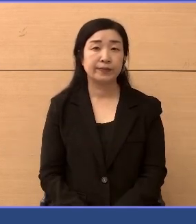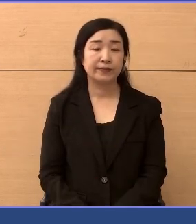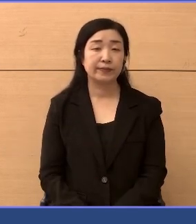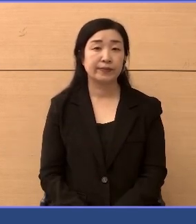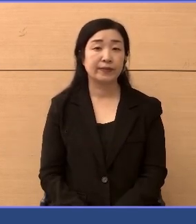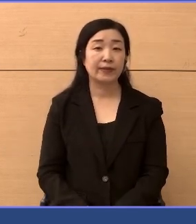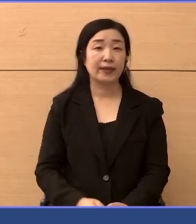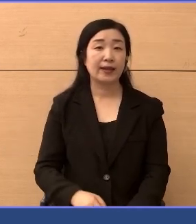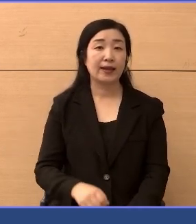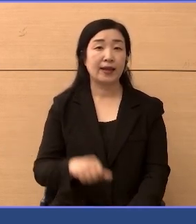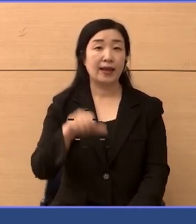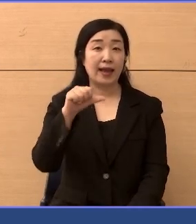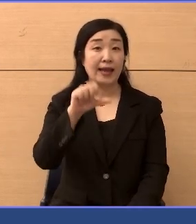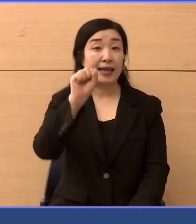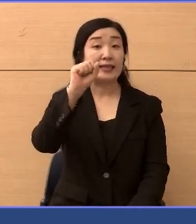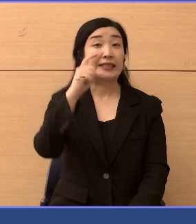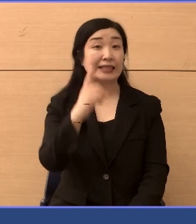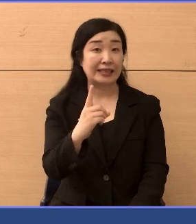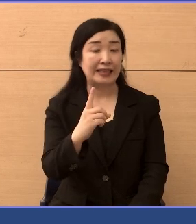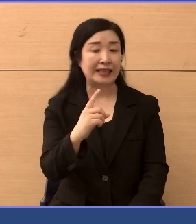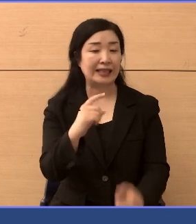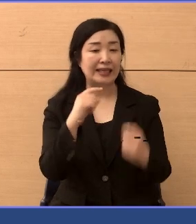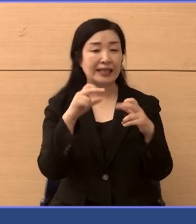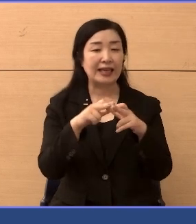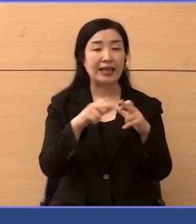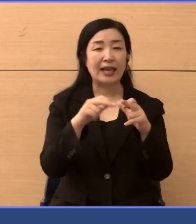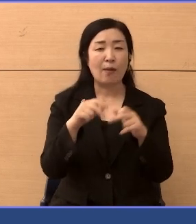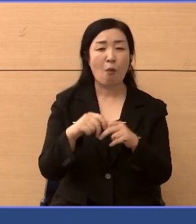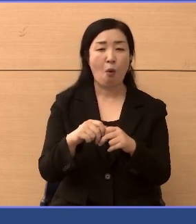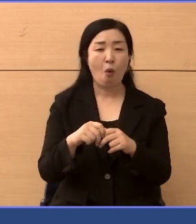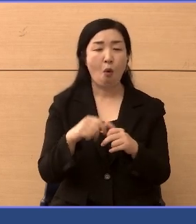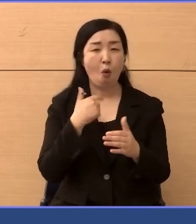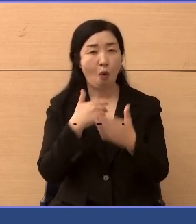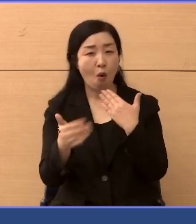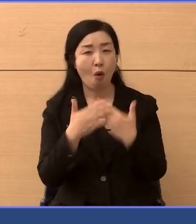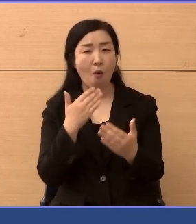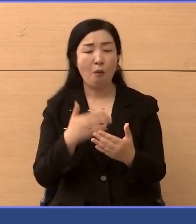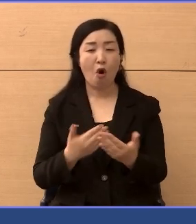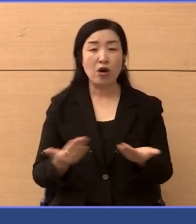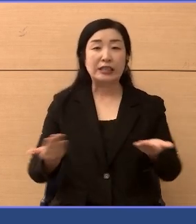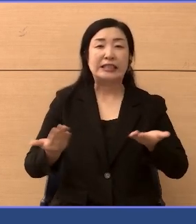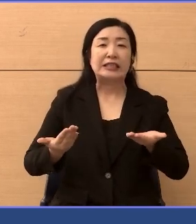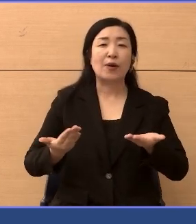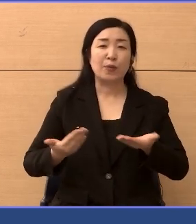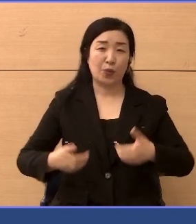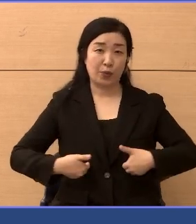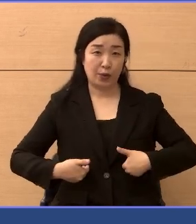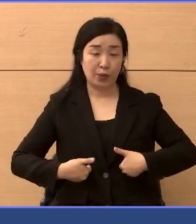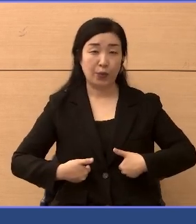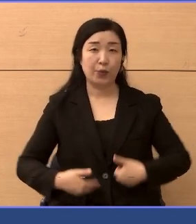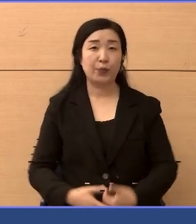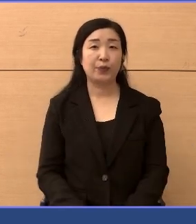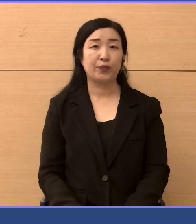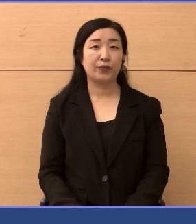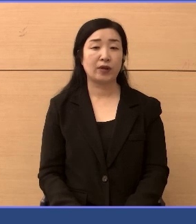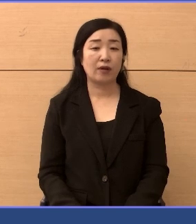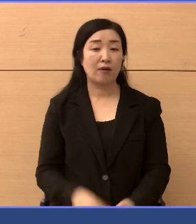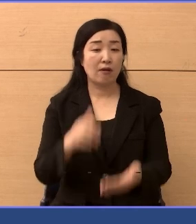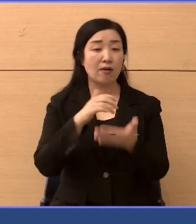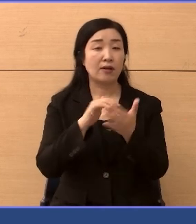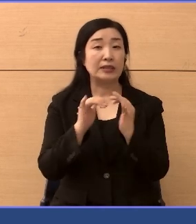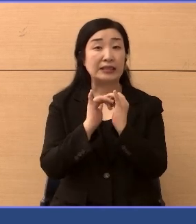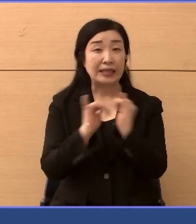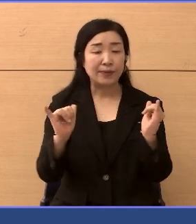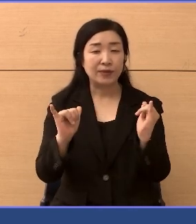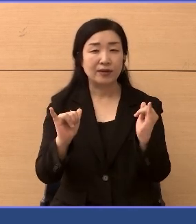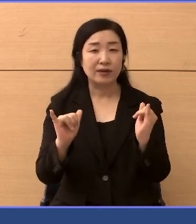ASD also ASD need careers 개인 just like the 또한 rest of the 경력도 있어야 됩니다. 직업도 있어야 되는 population, 것이죠. and that we 나머지 shouldn't be satisfied 인구들이 갖춘